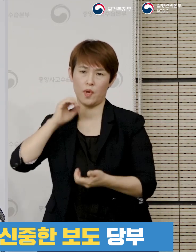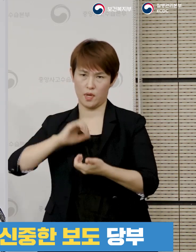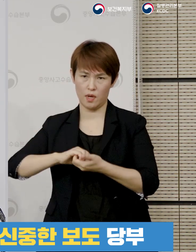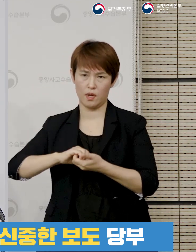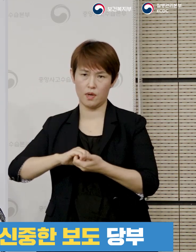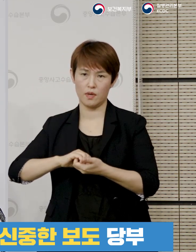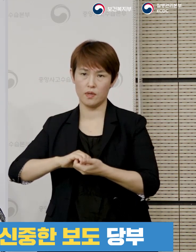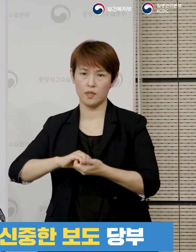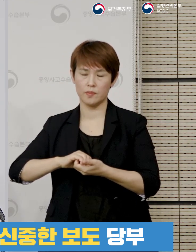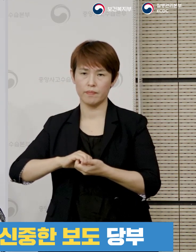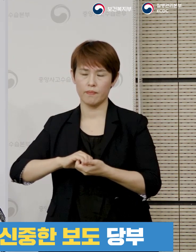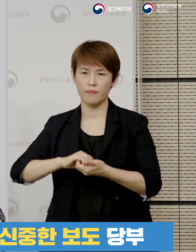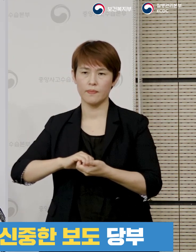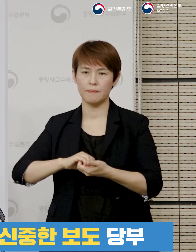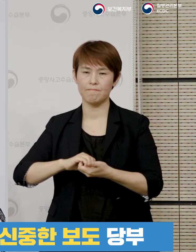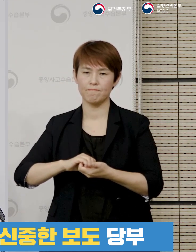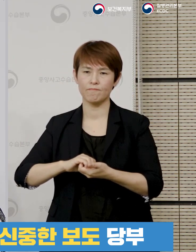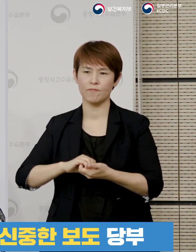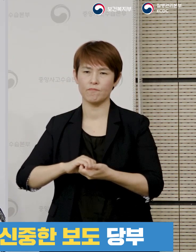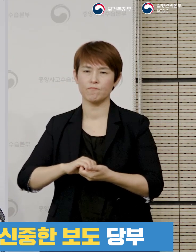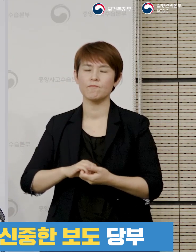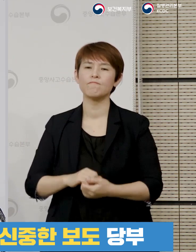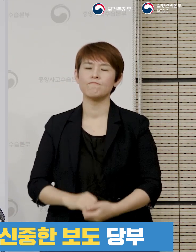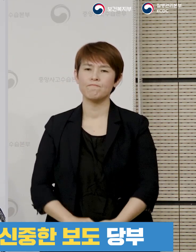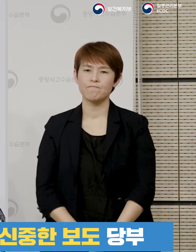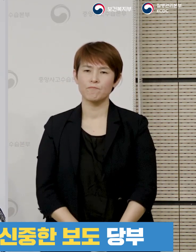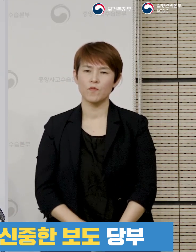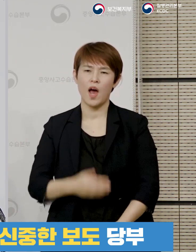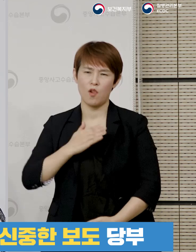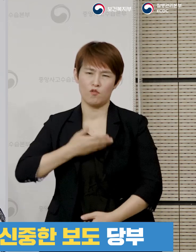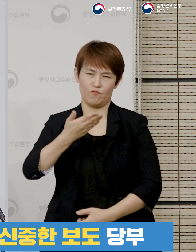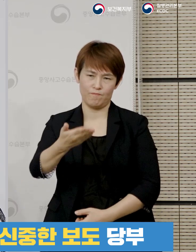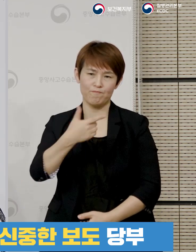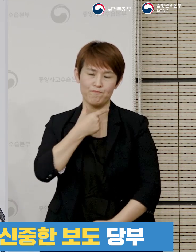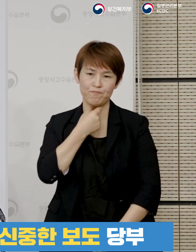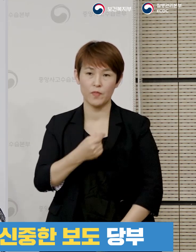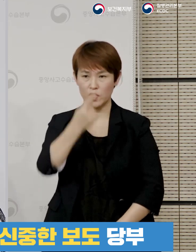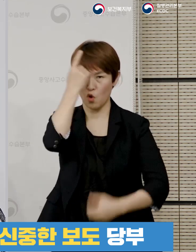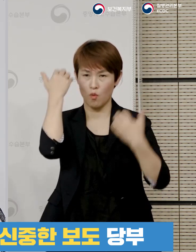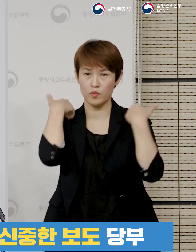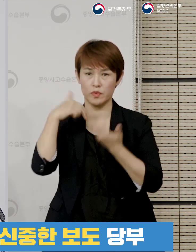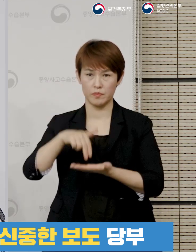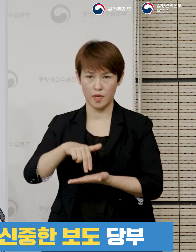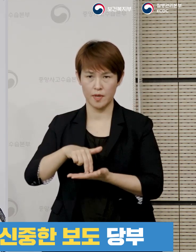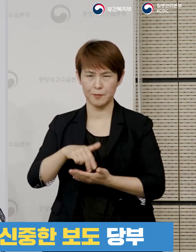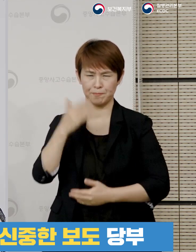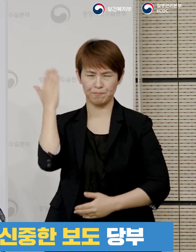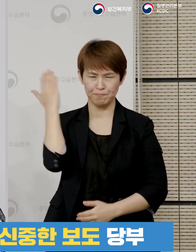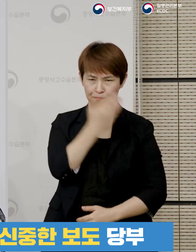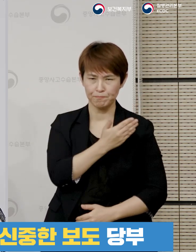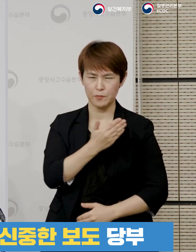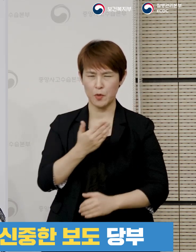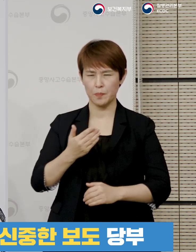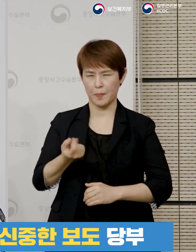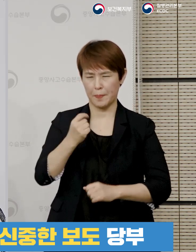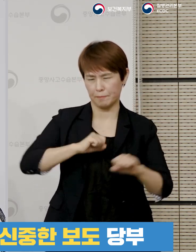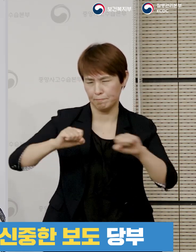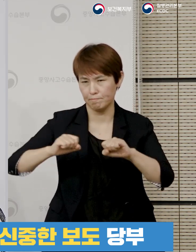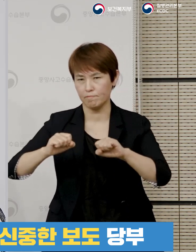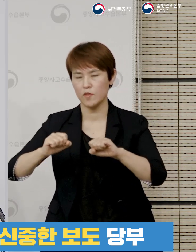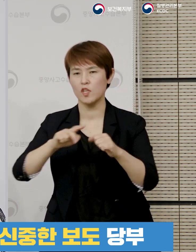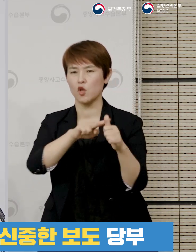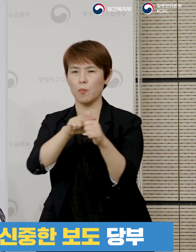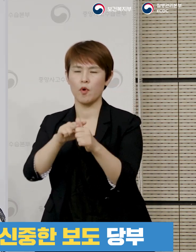점을, 이런 안타까운 점이 있다라는 점을 다시 한번 그 말씀을 드립니다. 정부는 투명하고